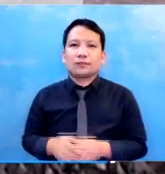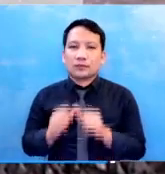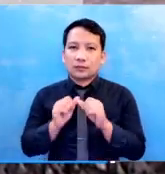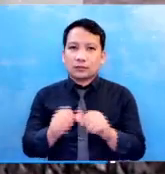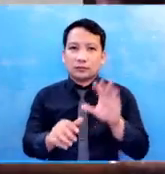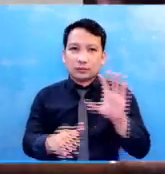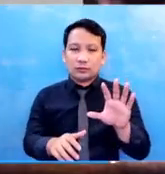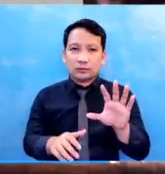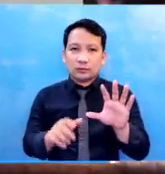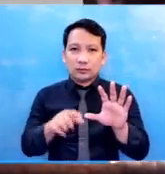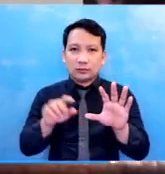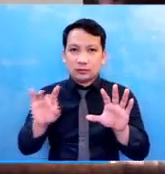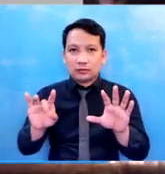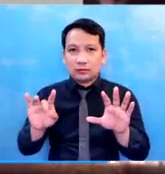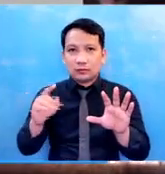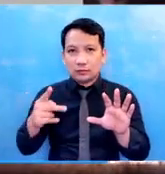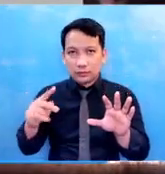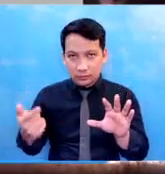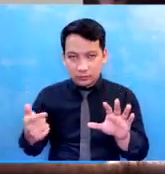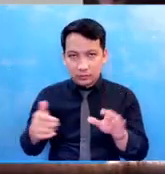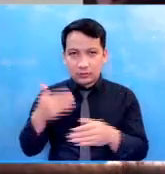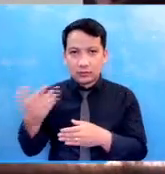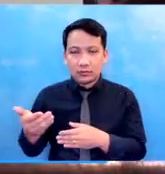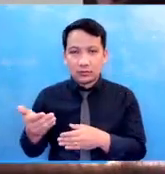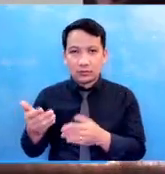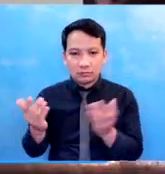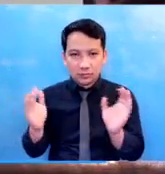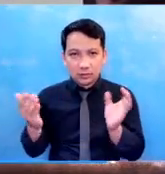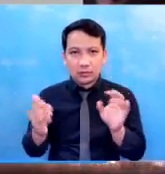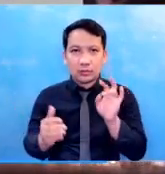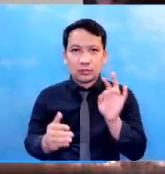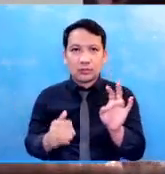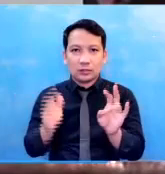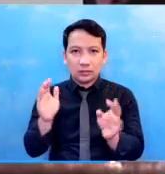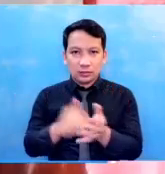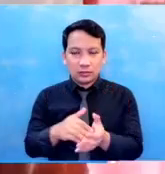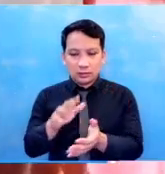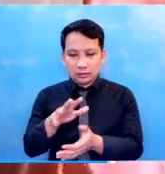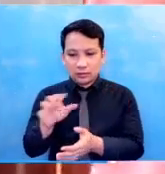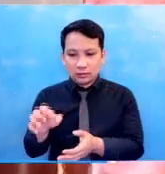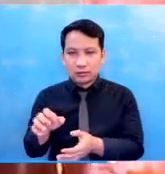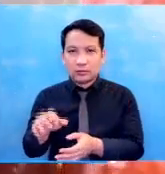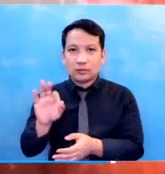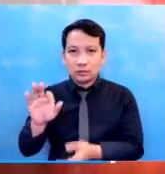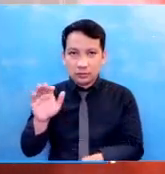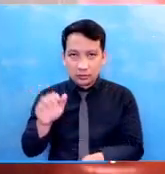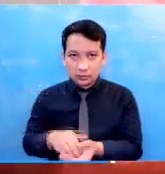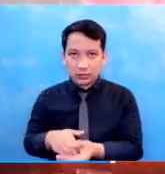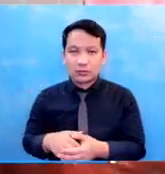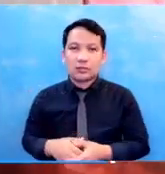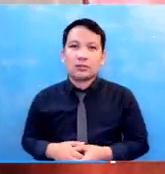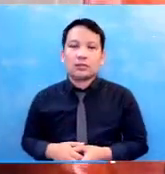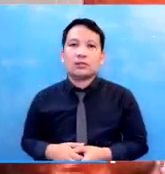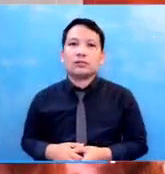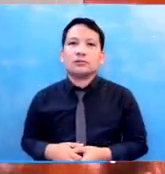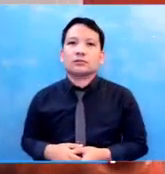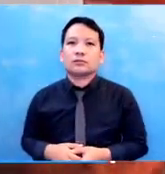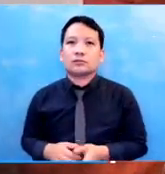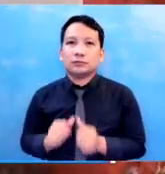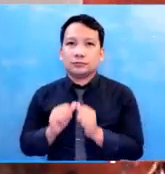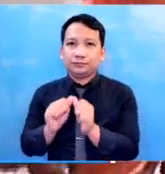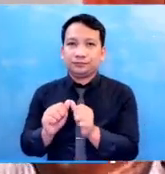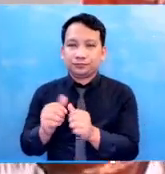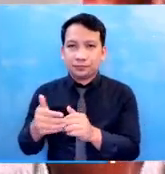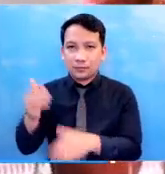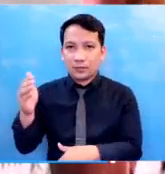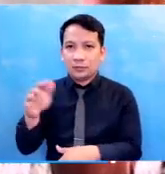5 hanggang 8 kilograms ng lechon ay naglalaro sa 7,500 hanggang 9,000 pesos. Habang ang pinakamalaking lechon